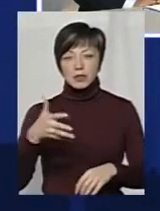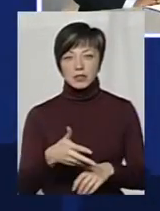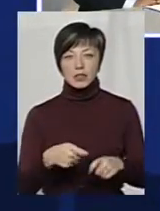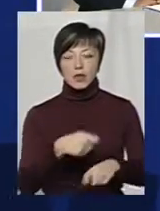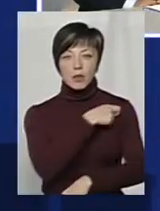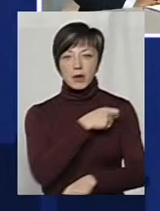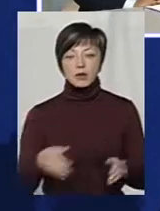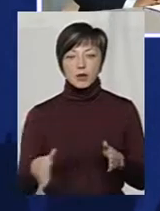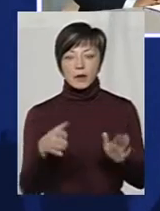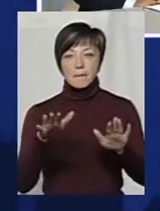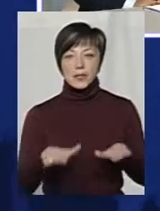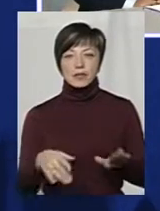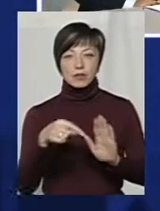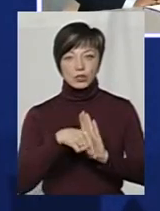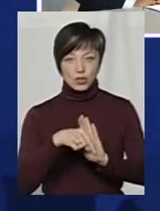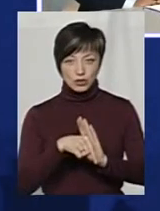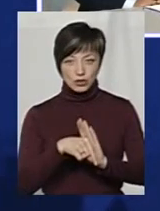кілометрів доріг місцевого значення